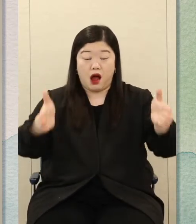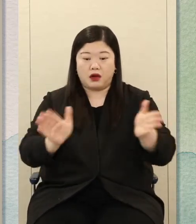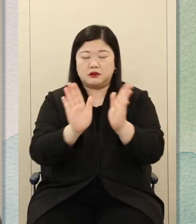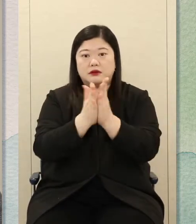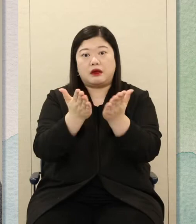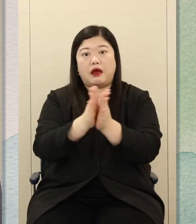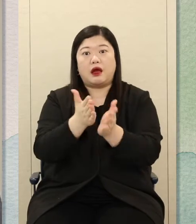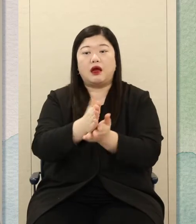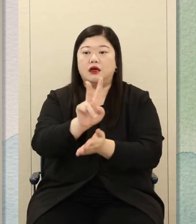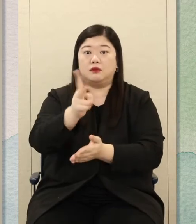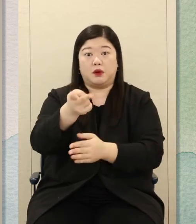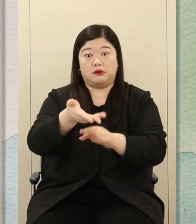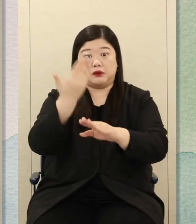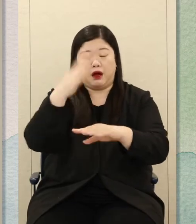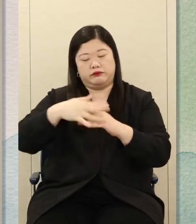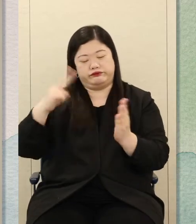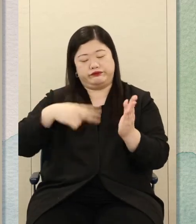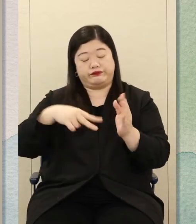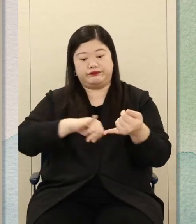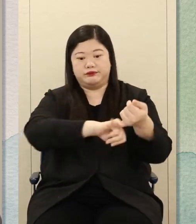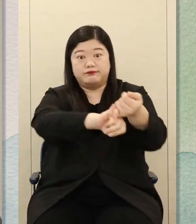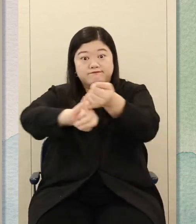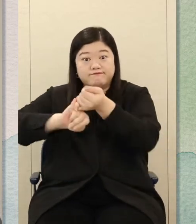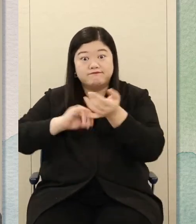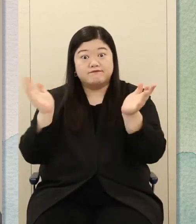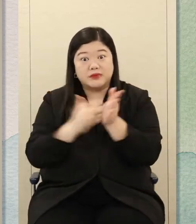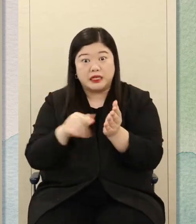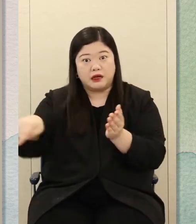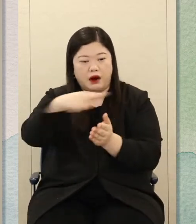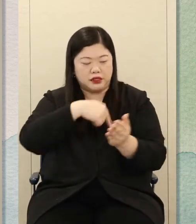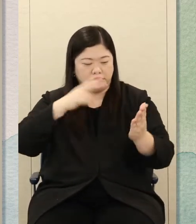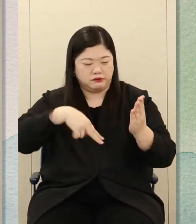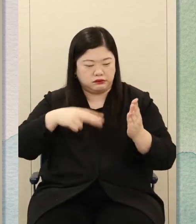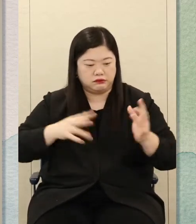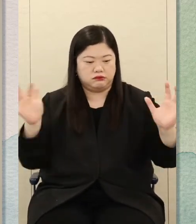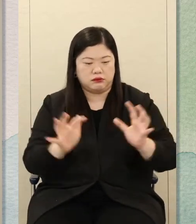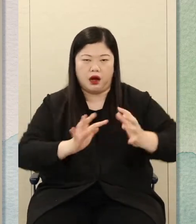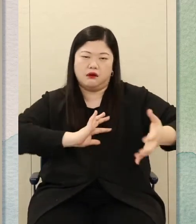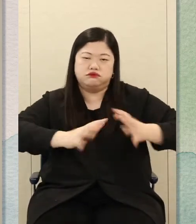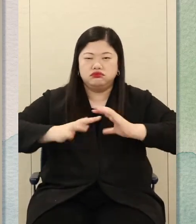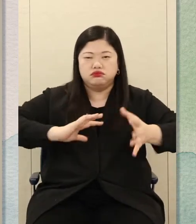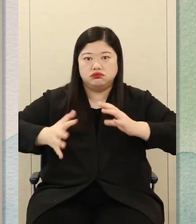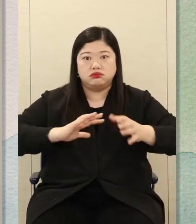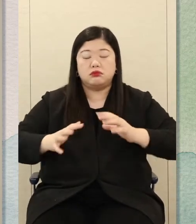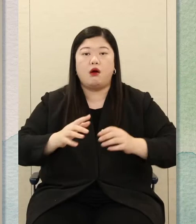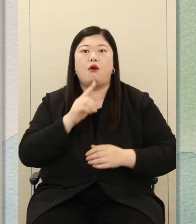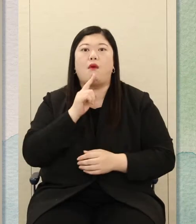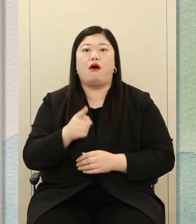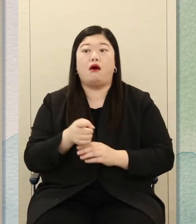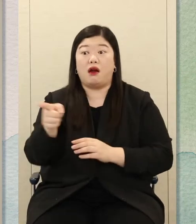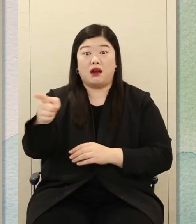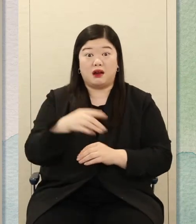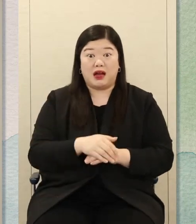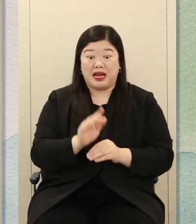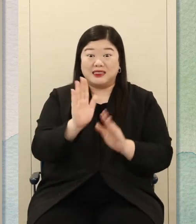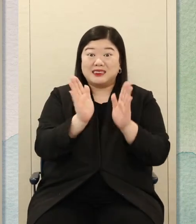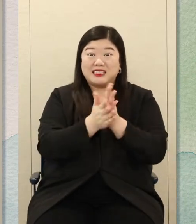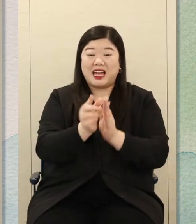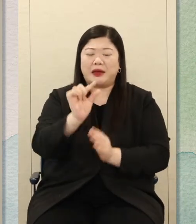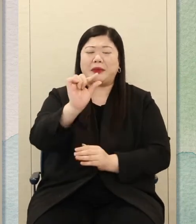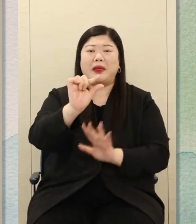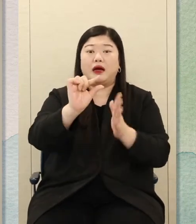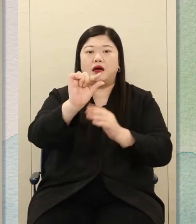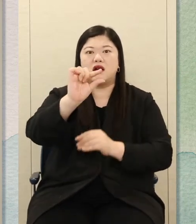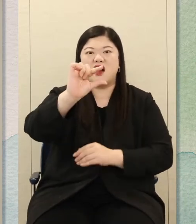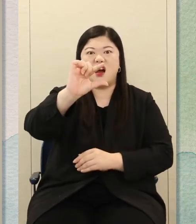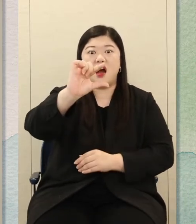엄청나잖아요. 실질적으로 보면 제가 생각해도 너무 엄청난 것 같아요. 그렇게 해서 그 두껍고 어려운 책들을 같이 발제도